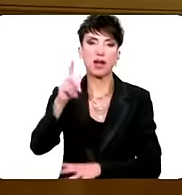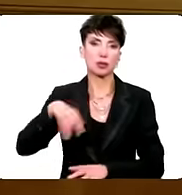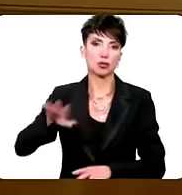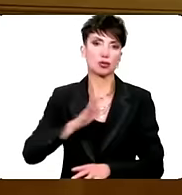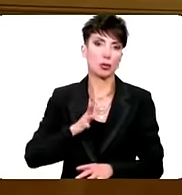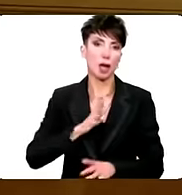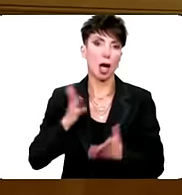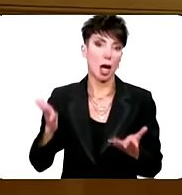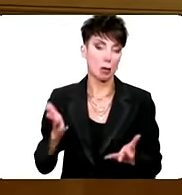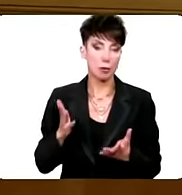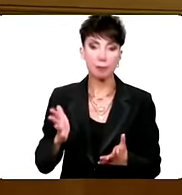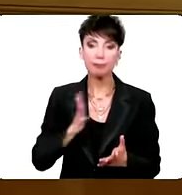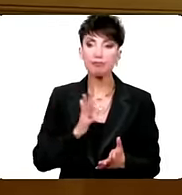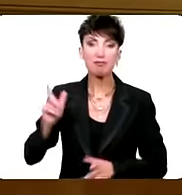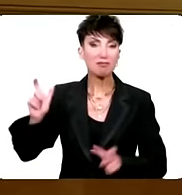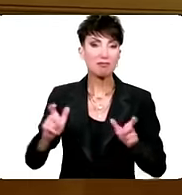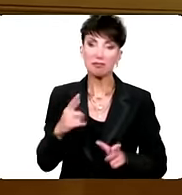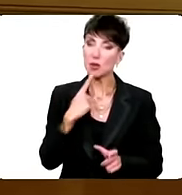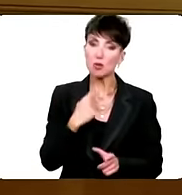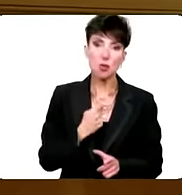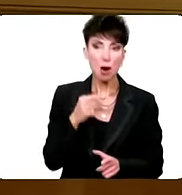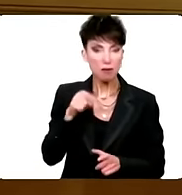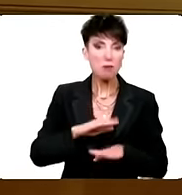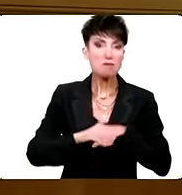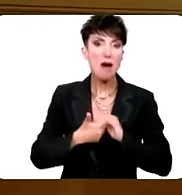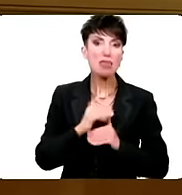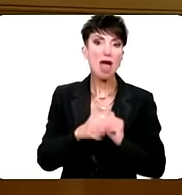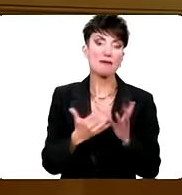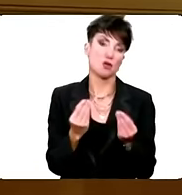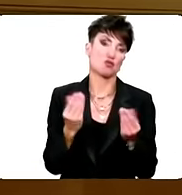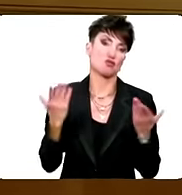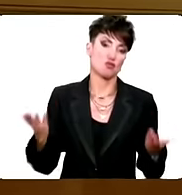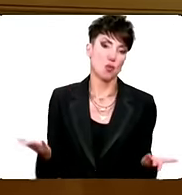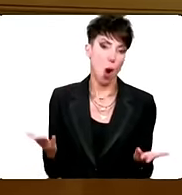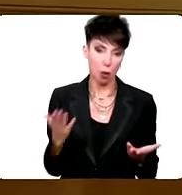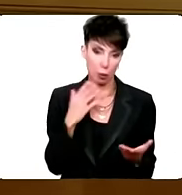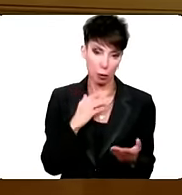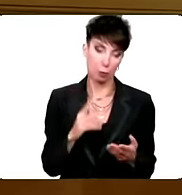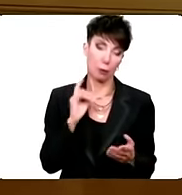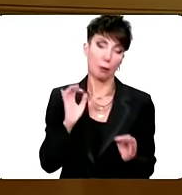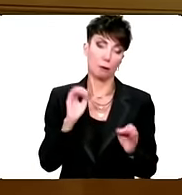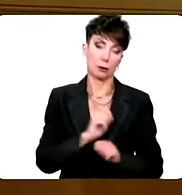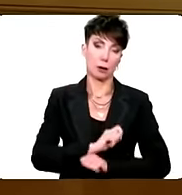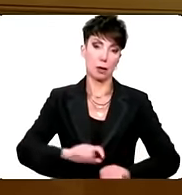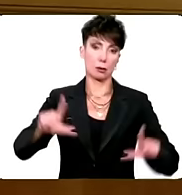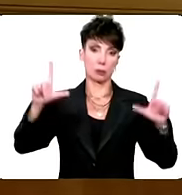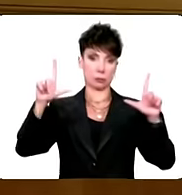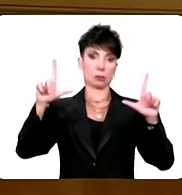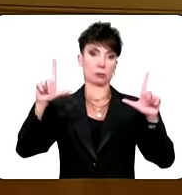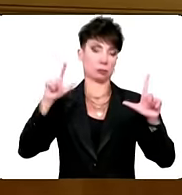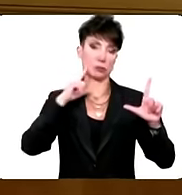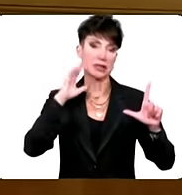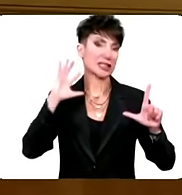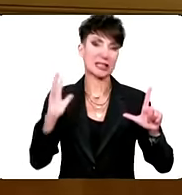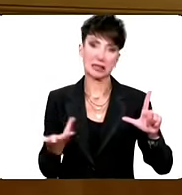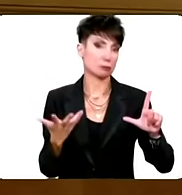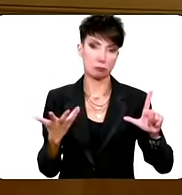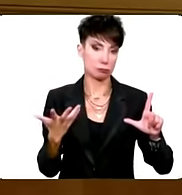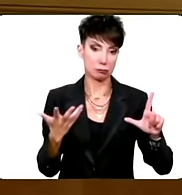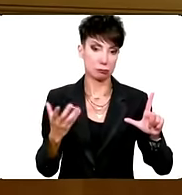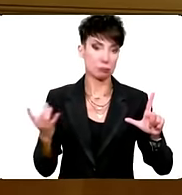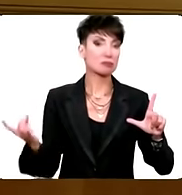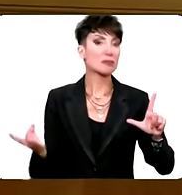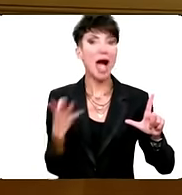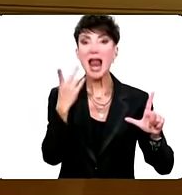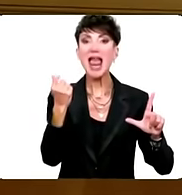λένε αυτά μας ενδιαφέρουν. Και βέβαια δεν άφησα στην άκρη τη μεγάλη εικόνα. Όλα αυτά δεν γίνονται αν η οικονομία